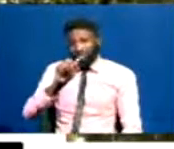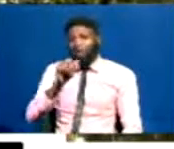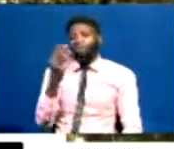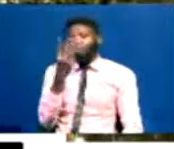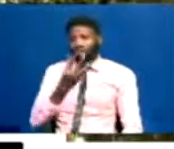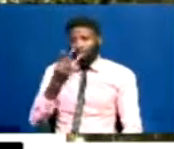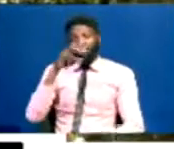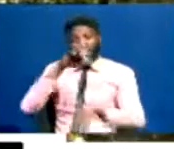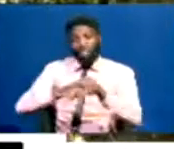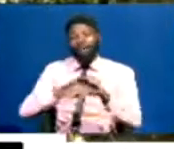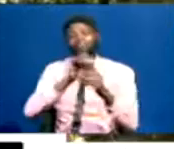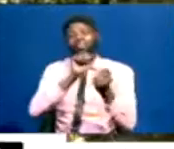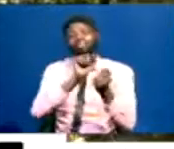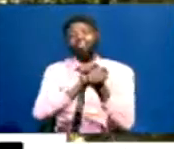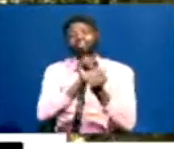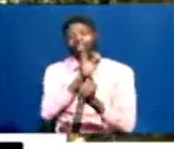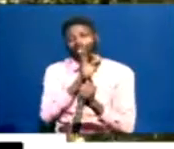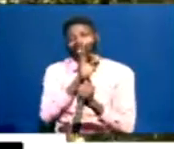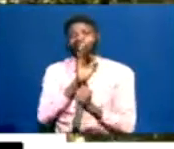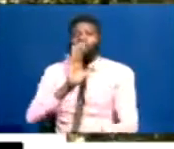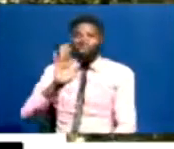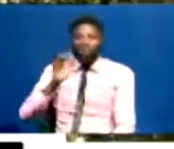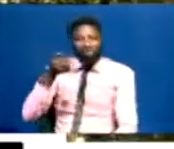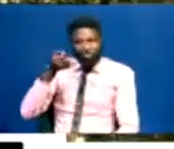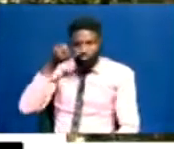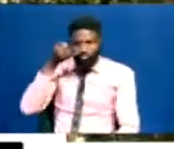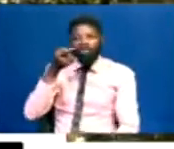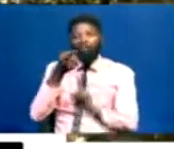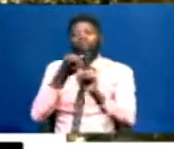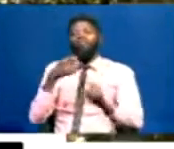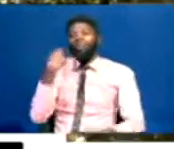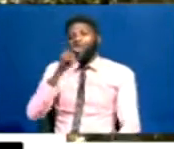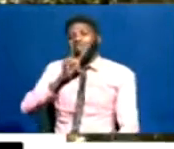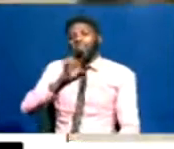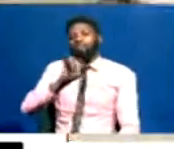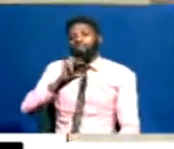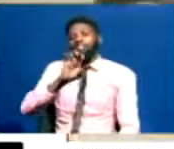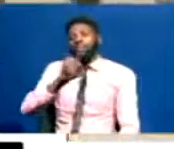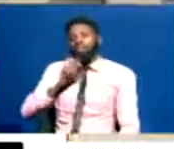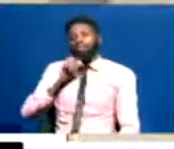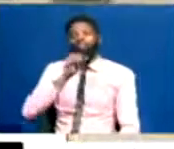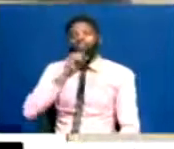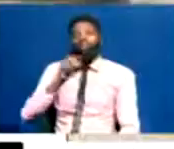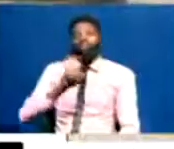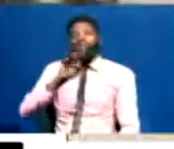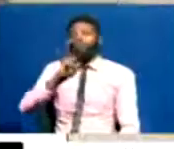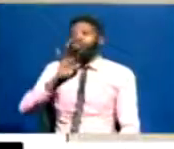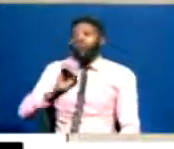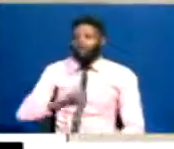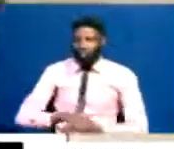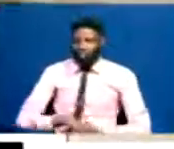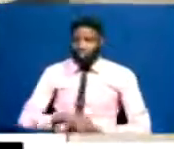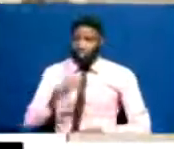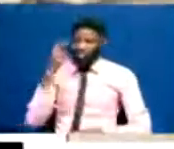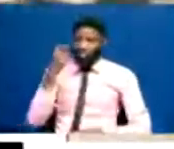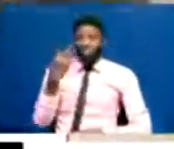sacheti 13 za dawa aina ya cocaine kutoka kwa Vincent Amufa mwenye umri wa miaka 40. Washukiwa hao sasa watatu